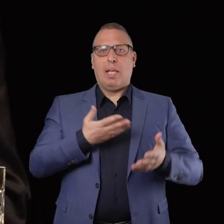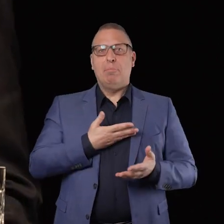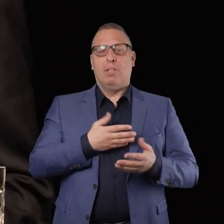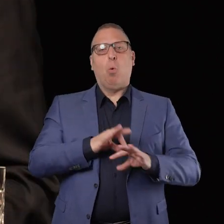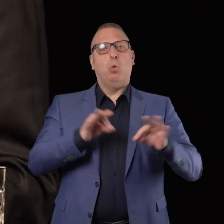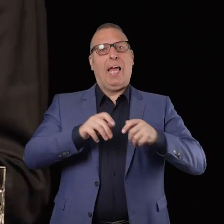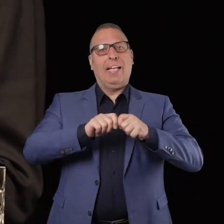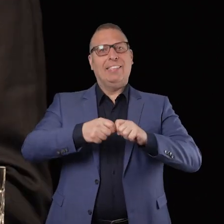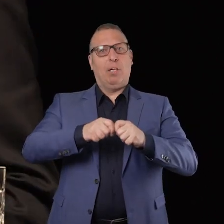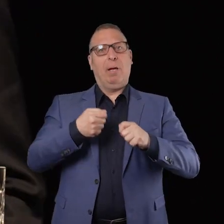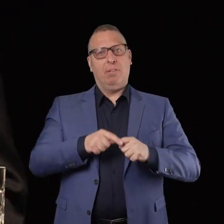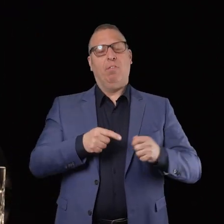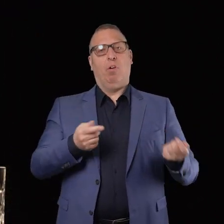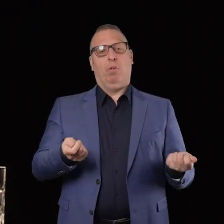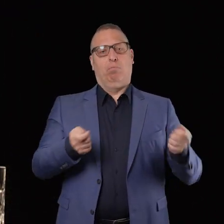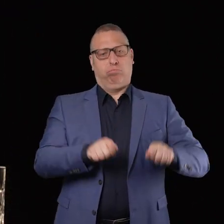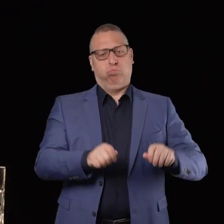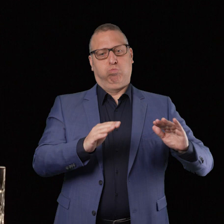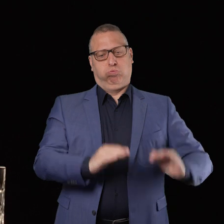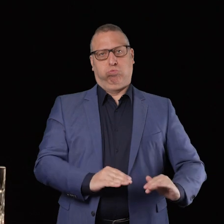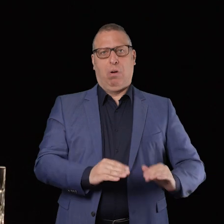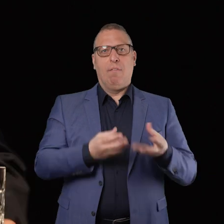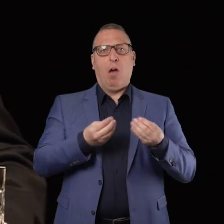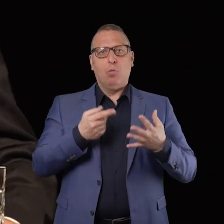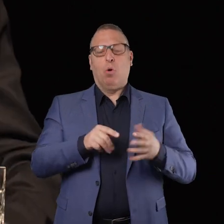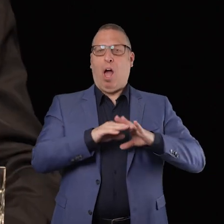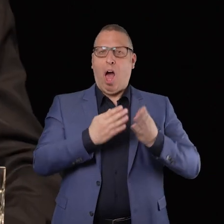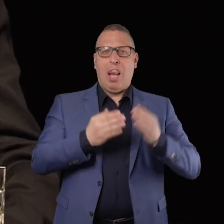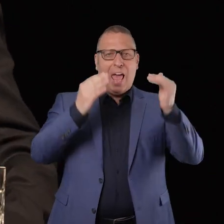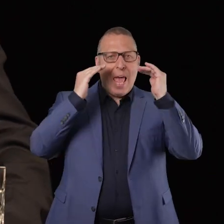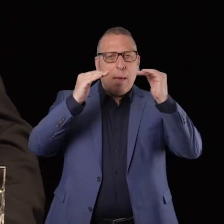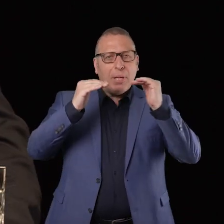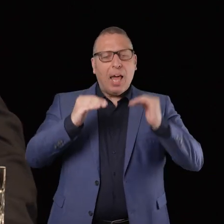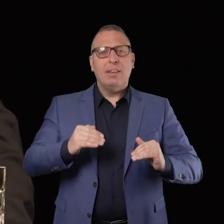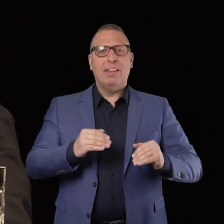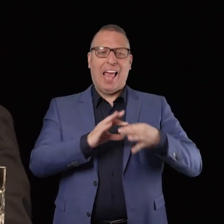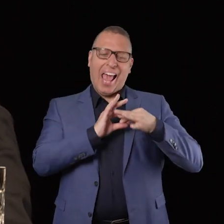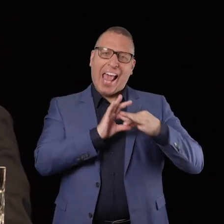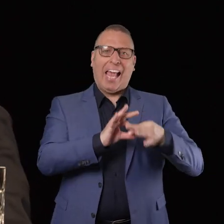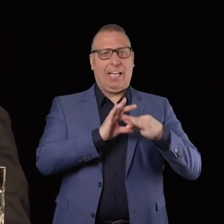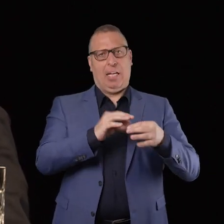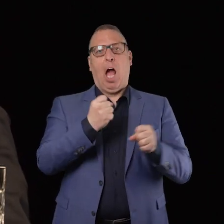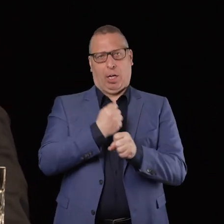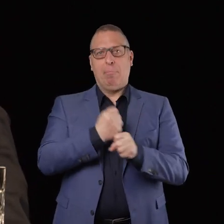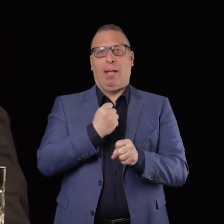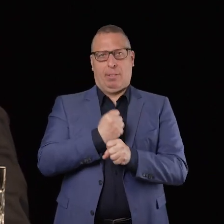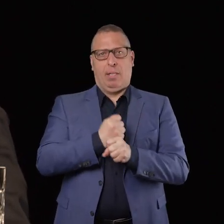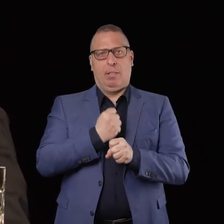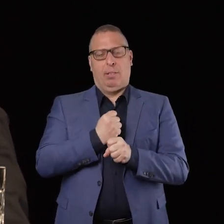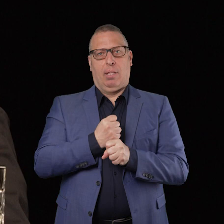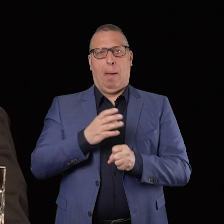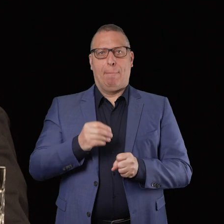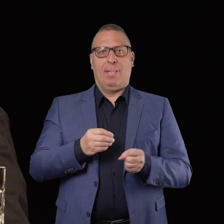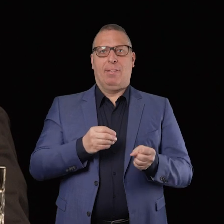bewährte Instrumente, diese beizulegen. Denn wir arbeiten auf allen Ebenen eng, sehr eng zusammen.